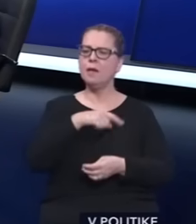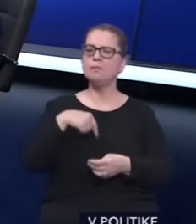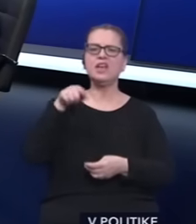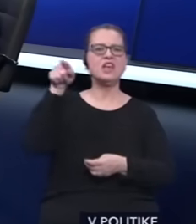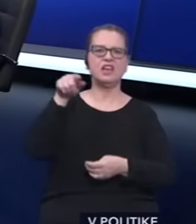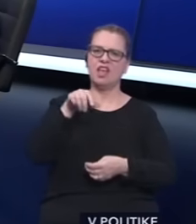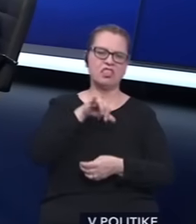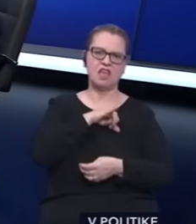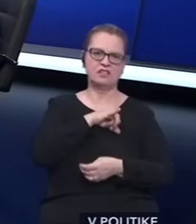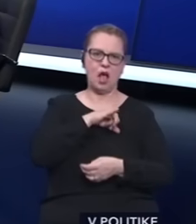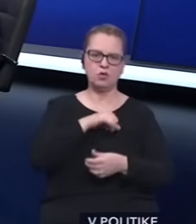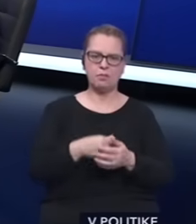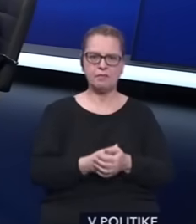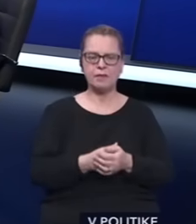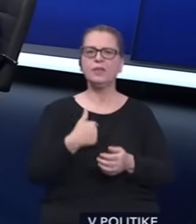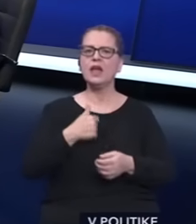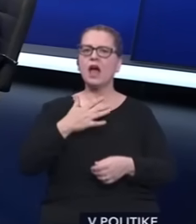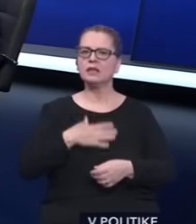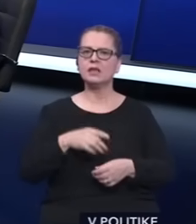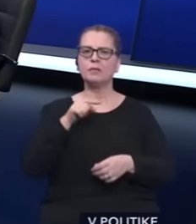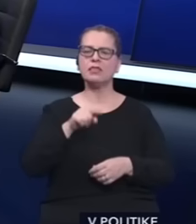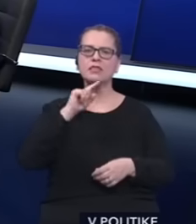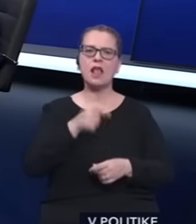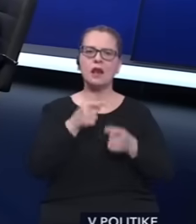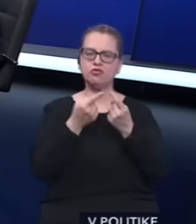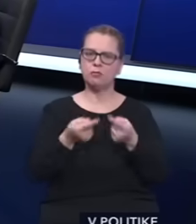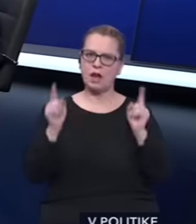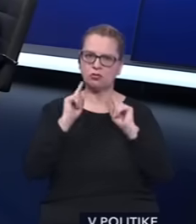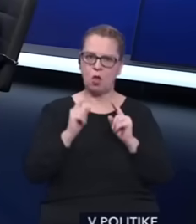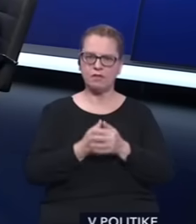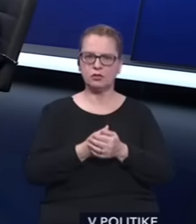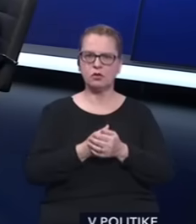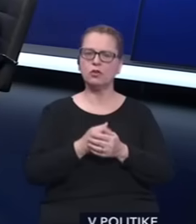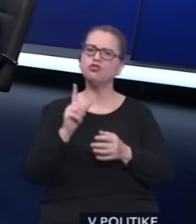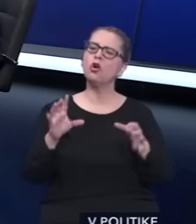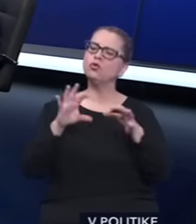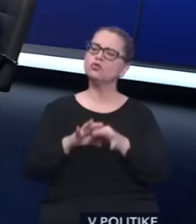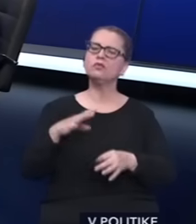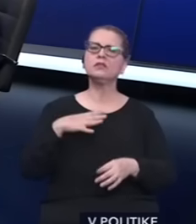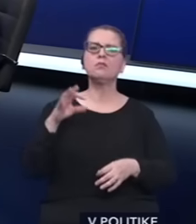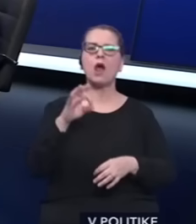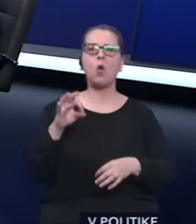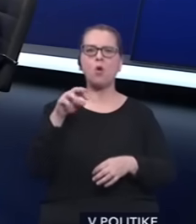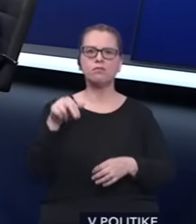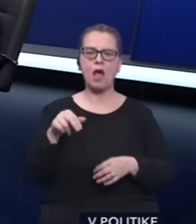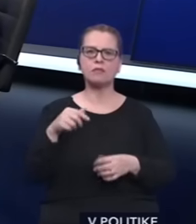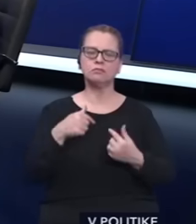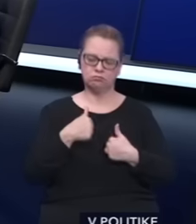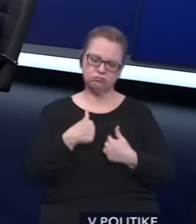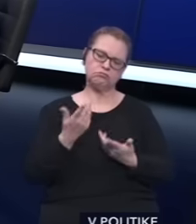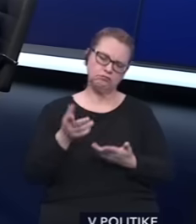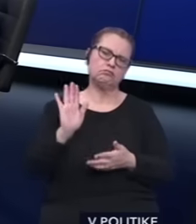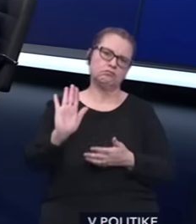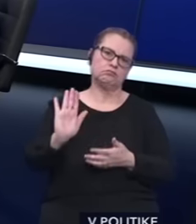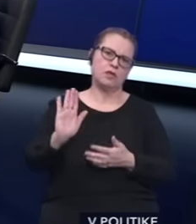že chcem najlepšie pre Slovensko, to, čo je najlepšie. K pánovi Orbánovi som jasne povedal, že má svoj pohľad